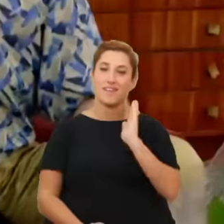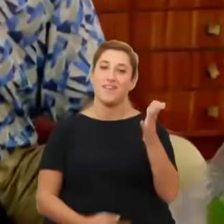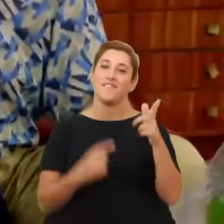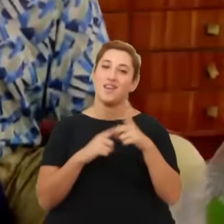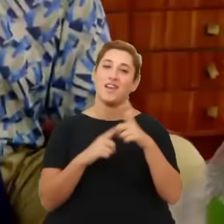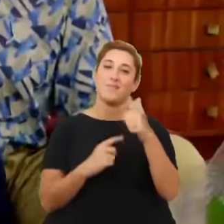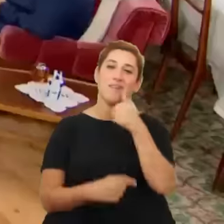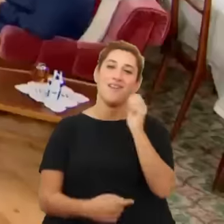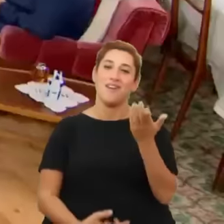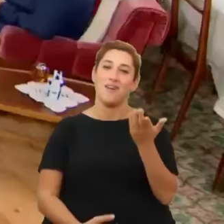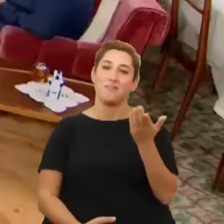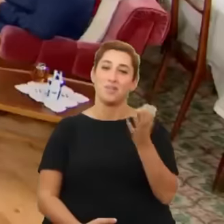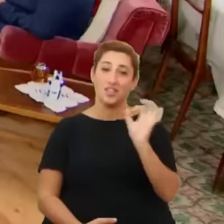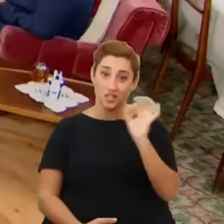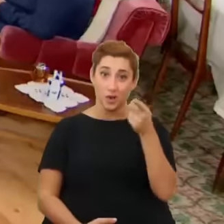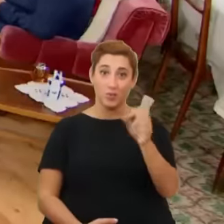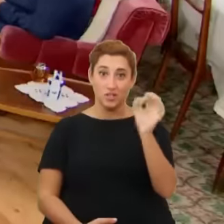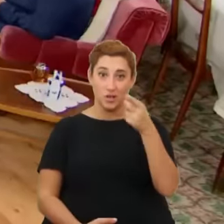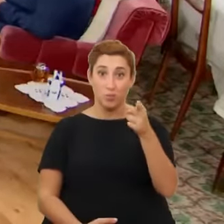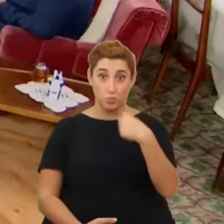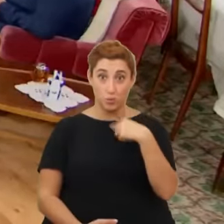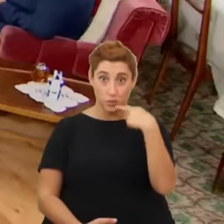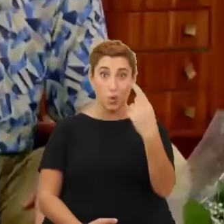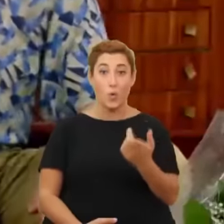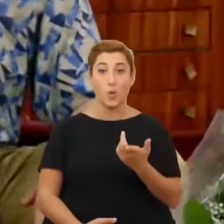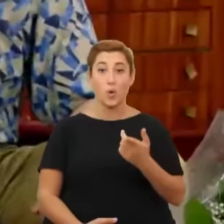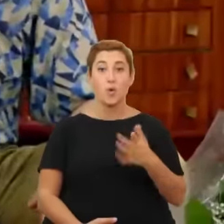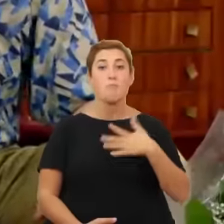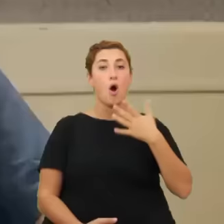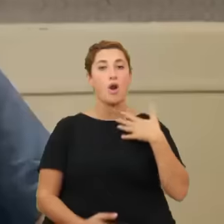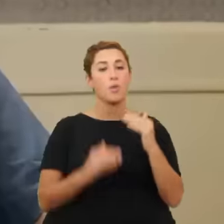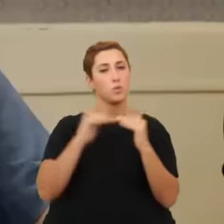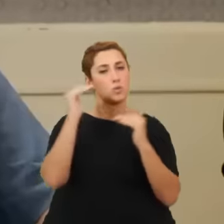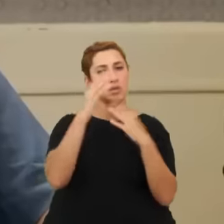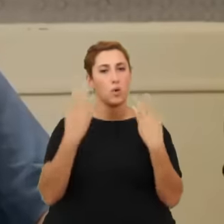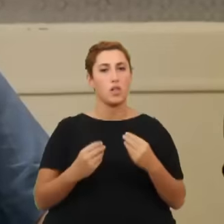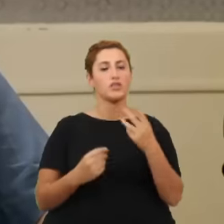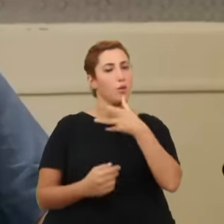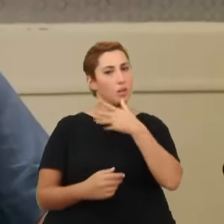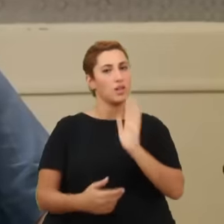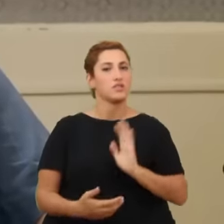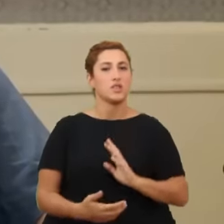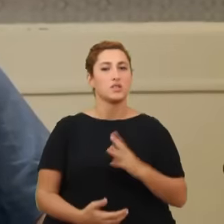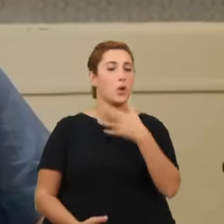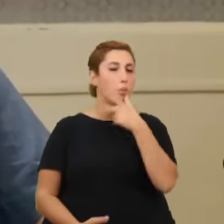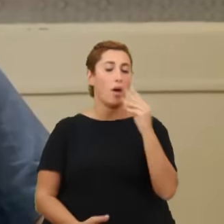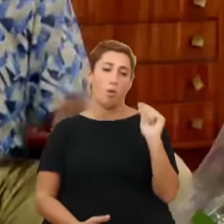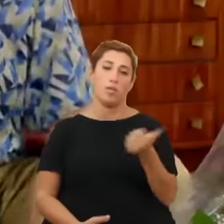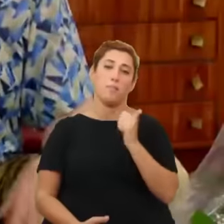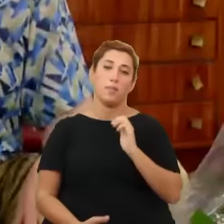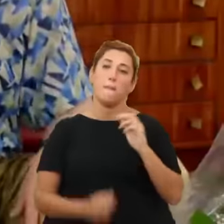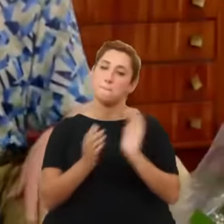İlahi Fehmi abi ya. İşte bu. Bunu söylüyorum. Moraliniz yüksek olacak. Güleceksiniz. Gülmek